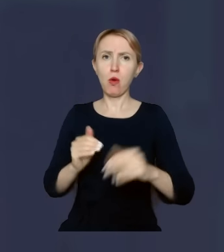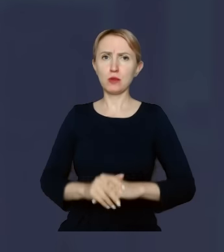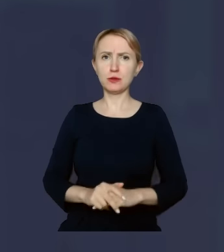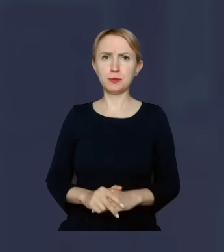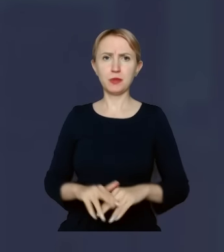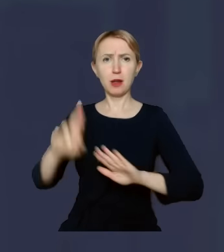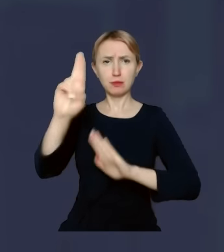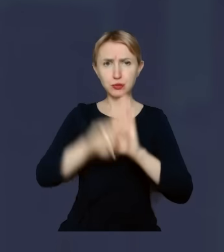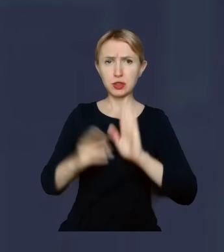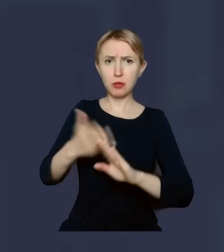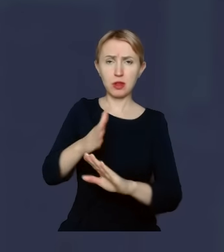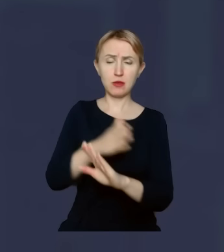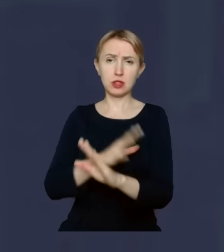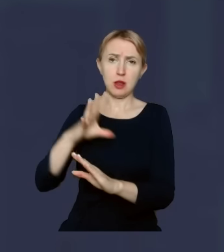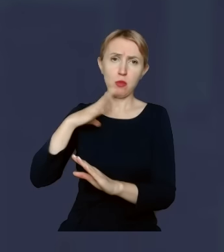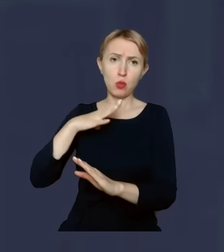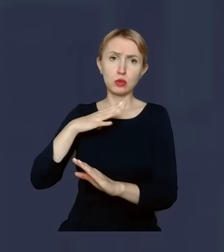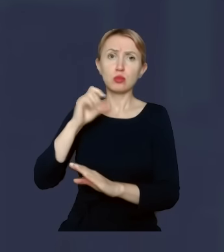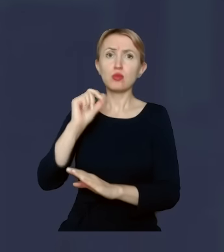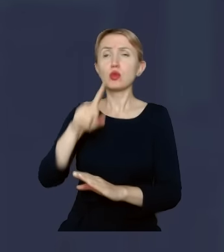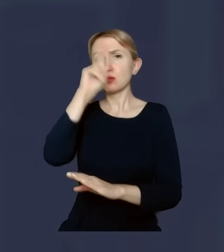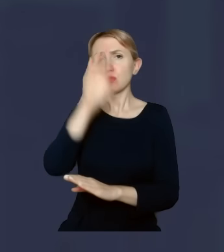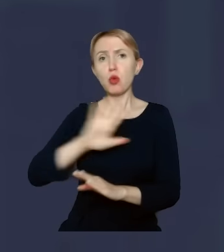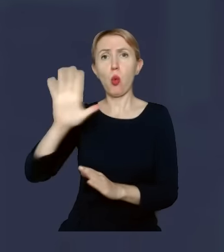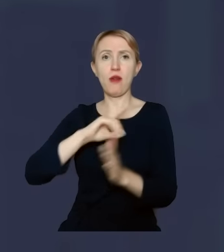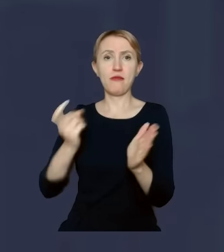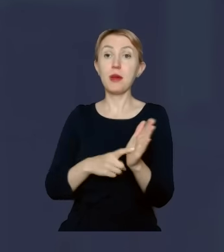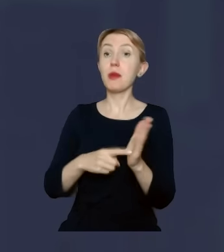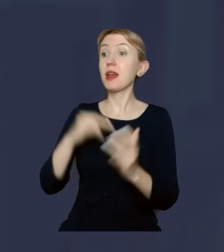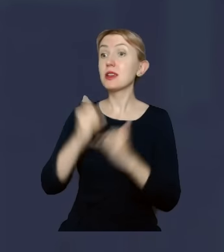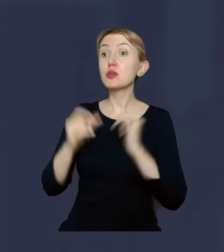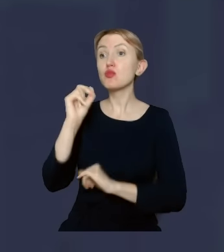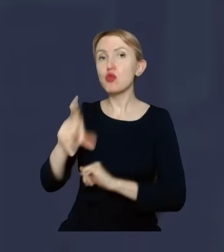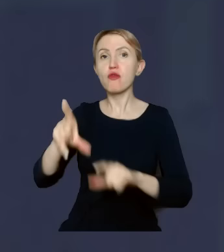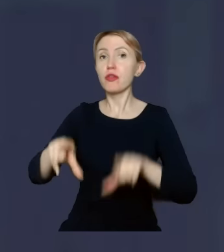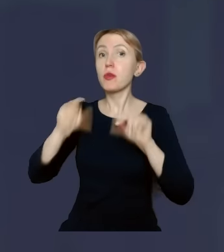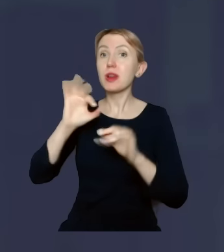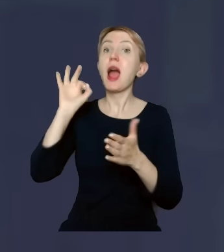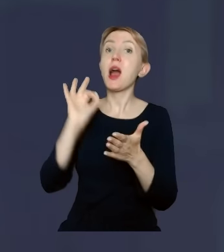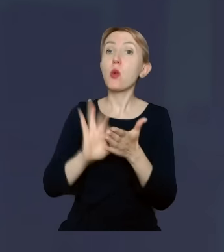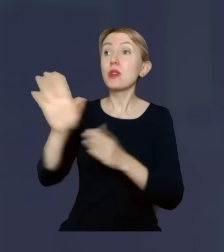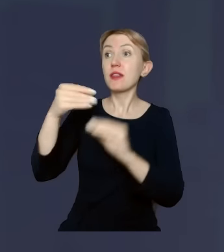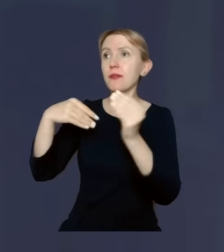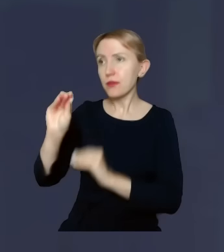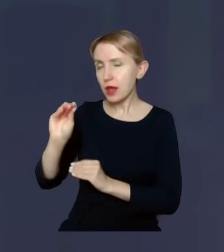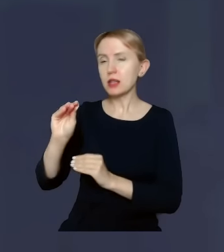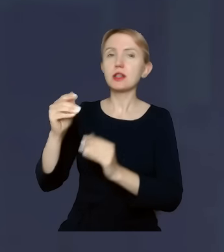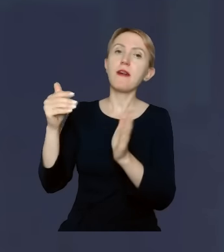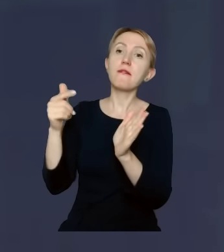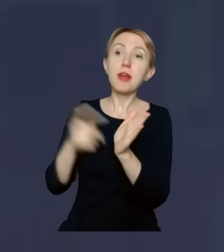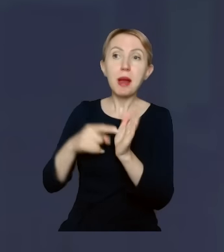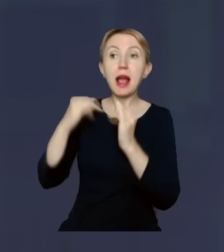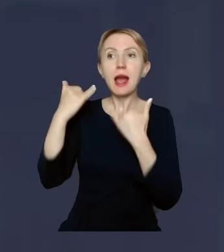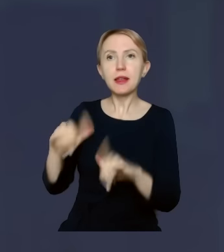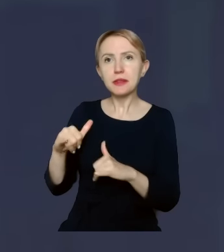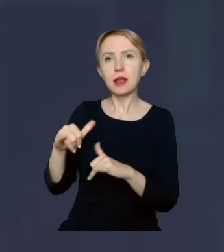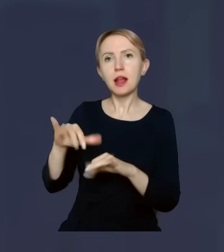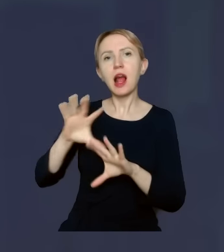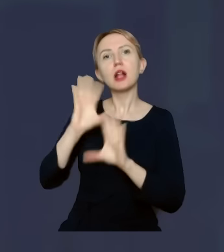istniały, że jest jakby oczekiwanie społeczne, skoro wybrana została taka, a nie inna większość, są inne oczekiwania, ale to wszystko trzeba